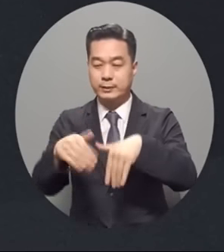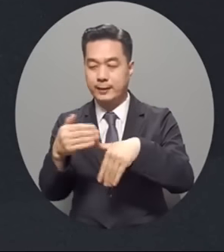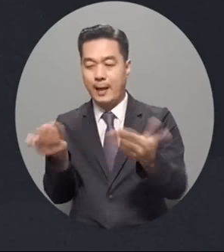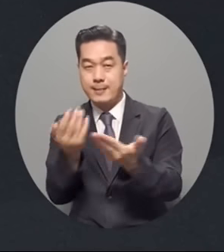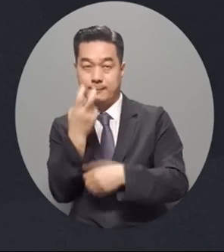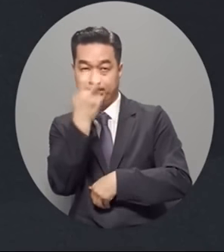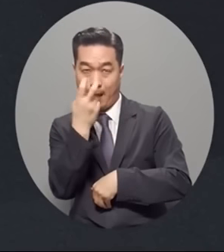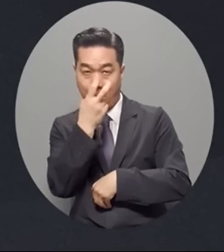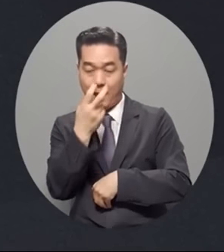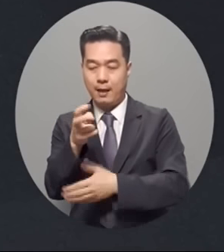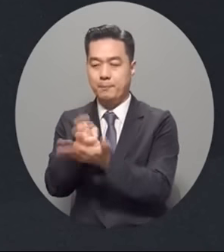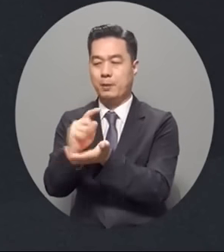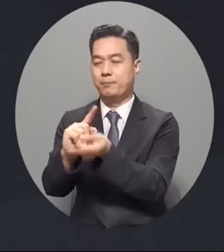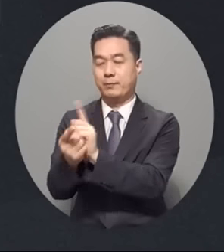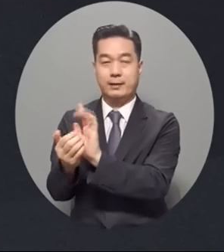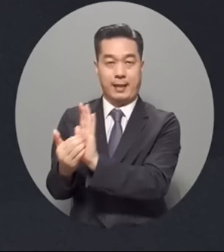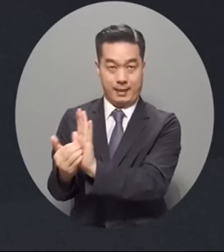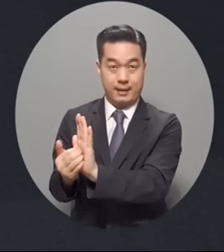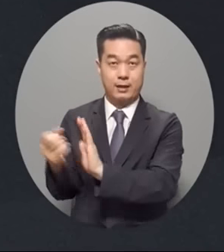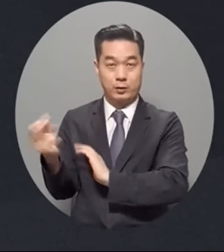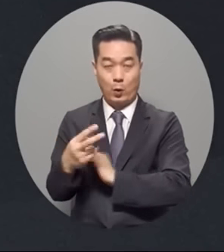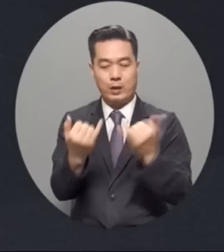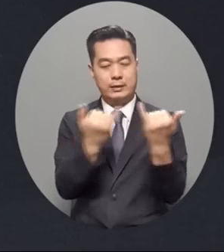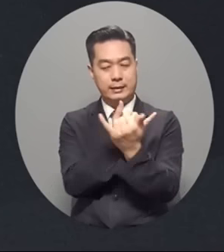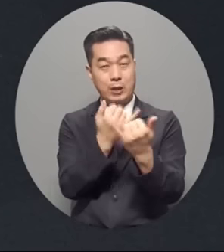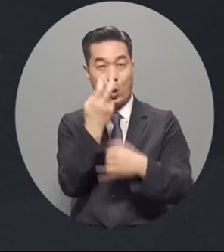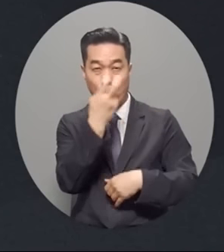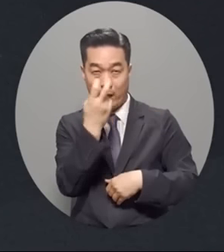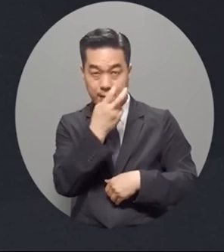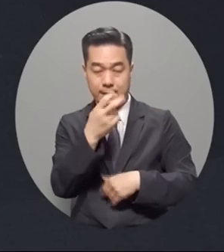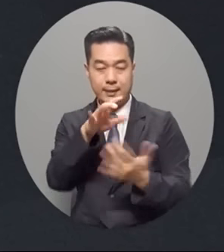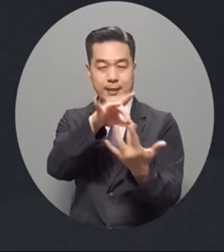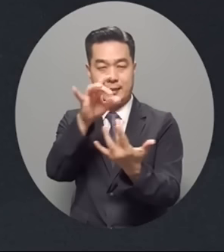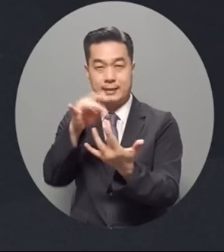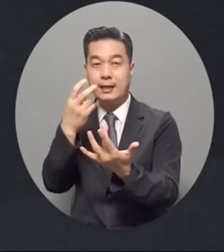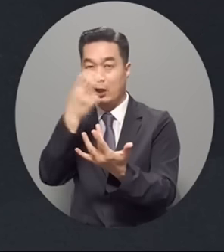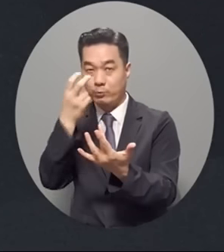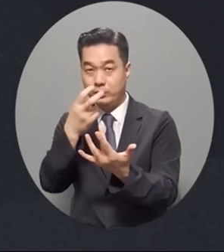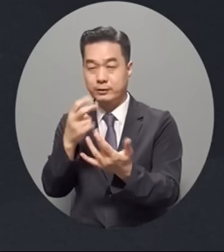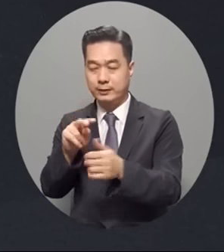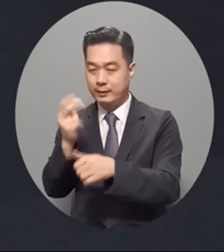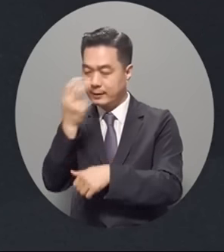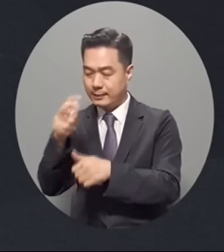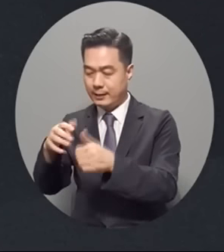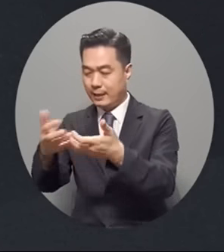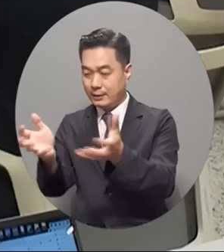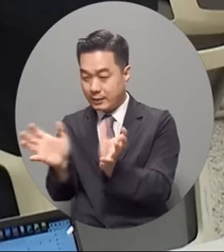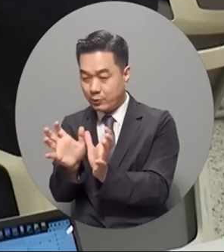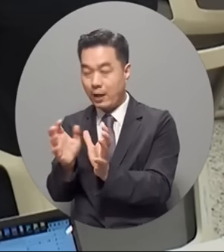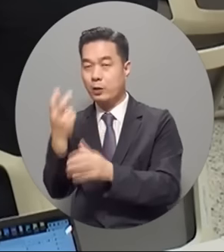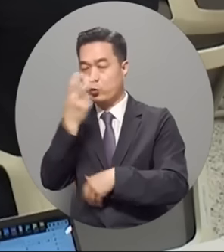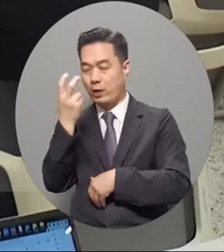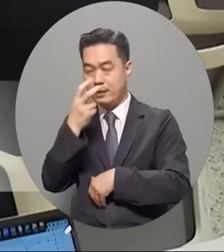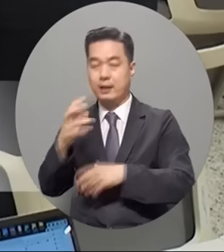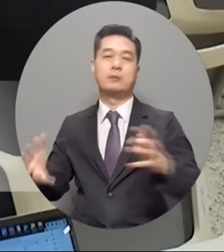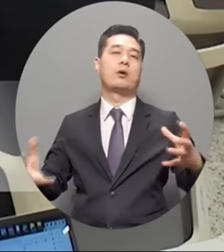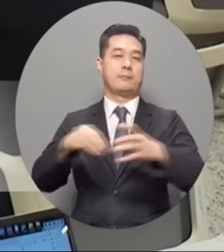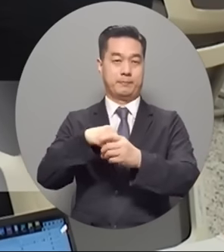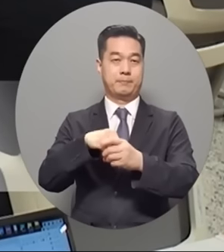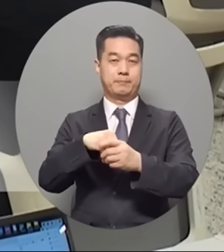법률 대응 업무. 여기에 친인척 관리와 인사검증, 사정기관 관리도 포함됐습니다. 윤